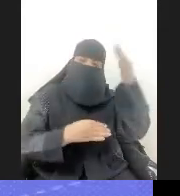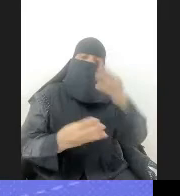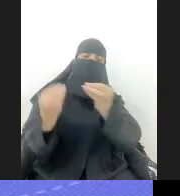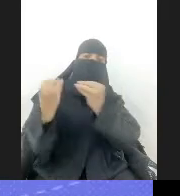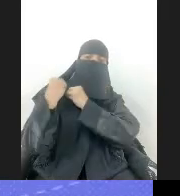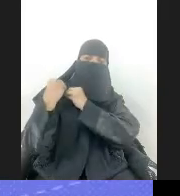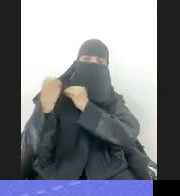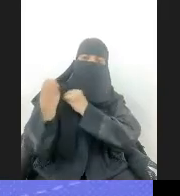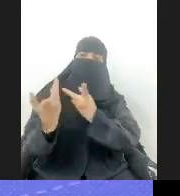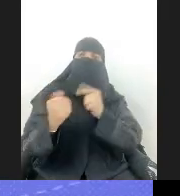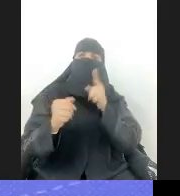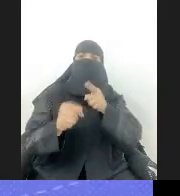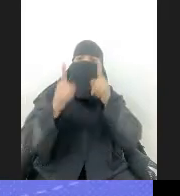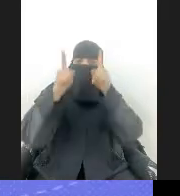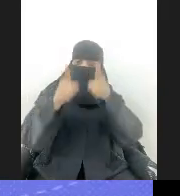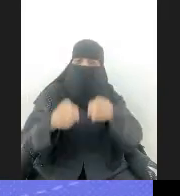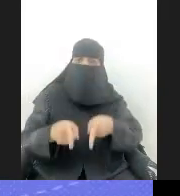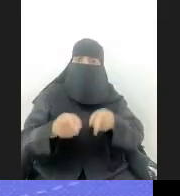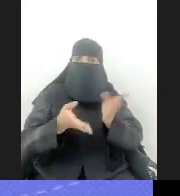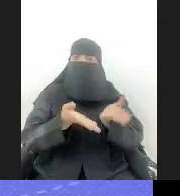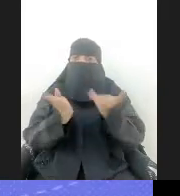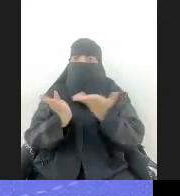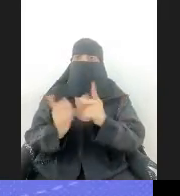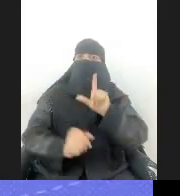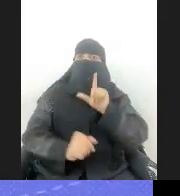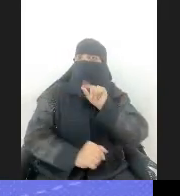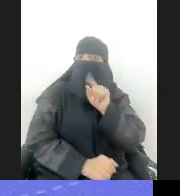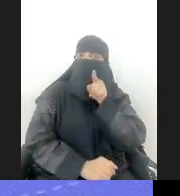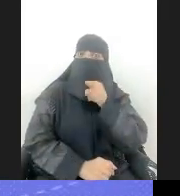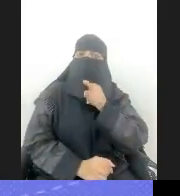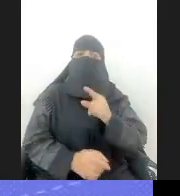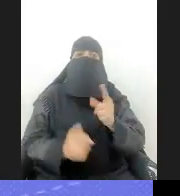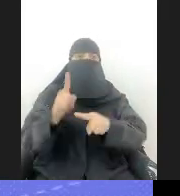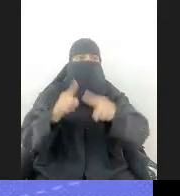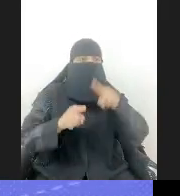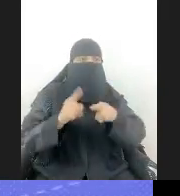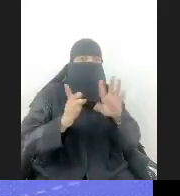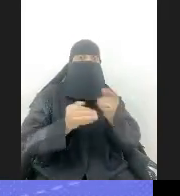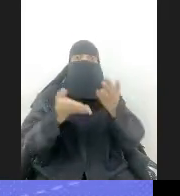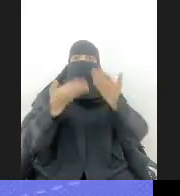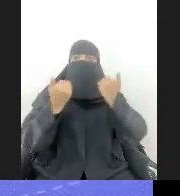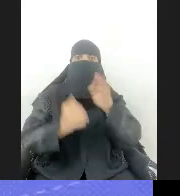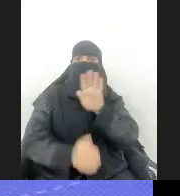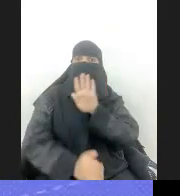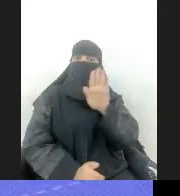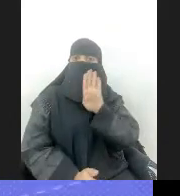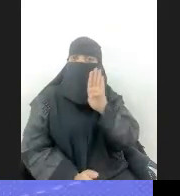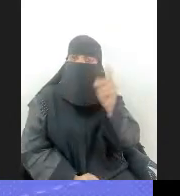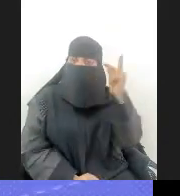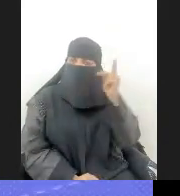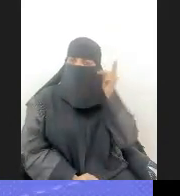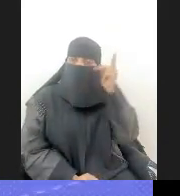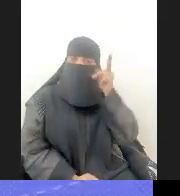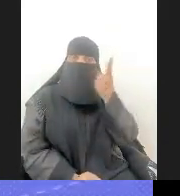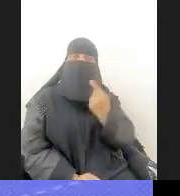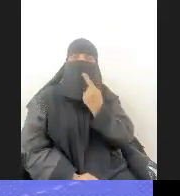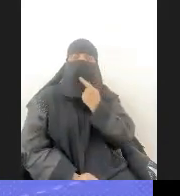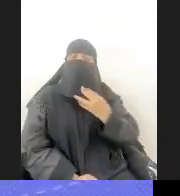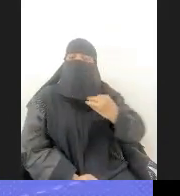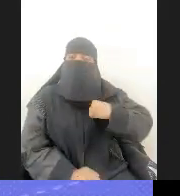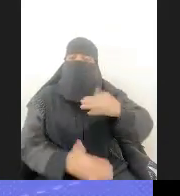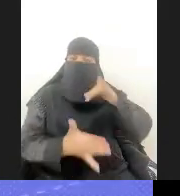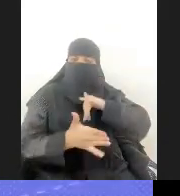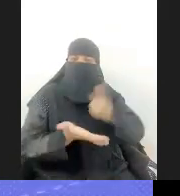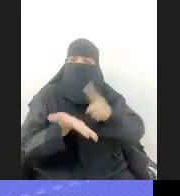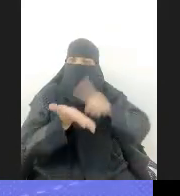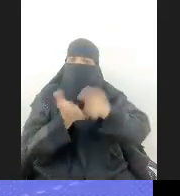الحضور المتميز، والذي يشير بما لا يدع مجالا للشك إلى الرغبة الحقيقية في تكوين اتجاهات